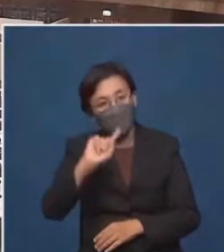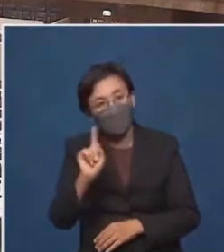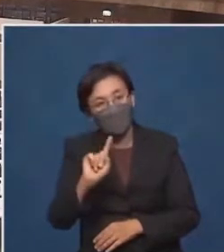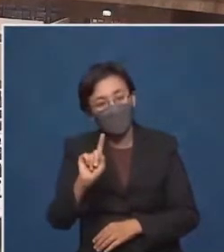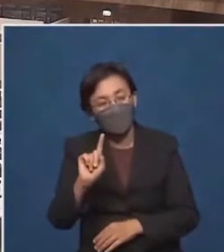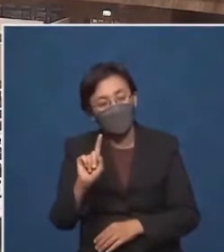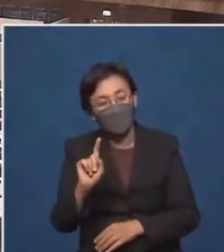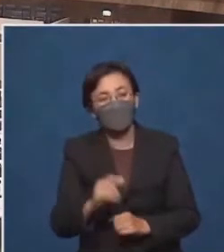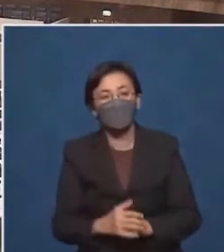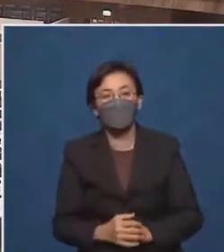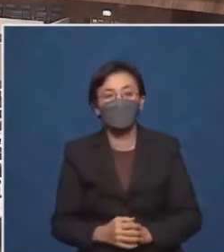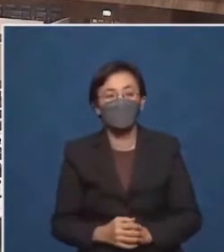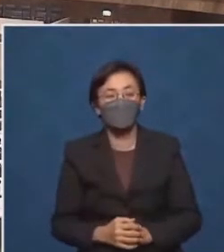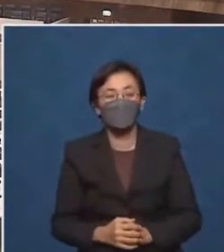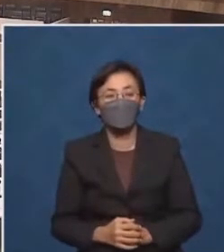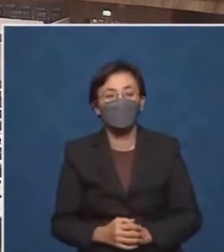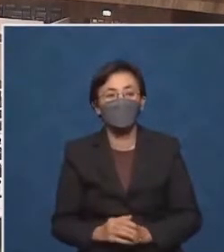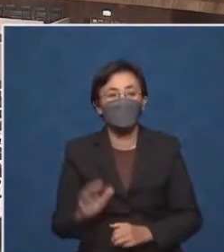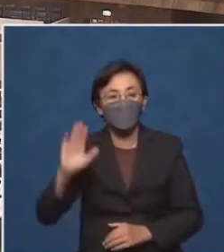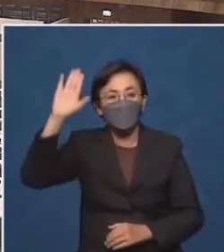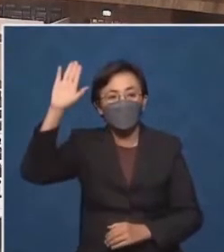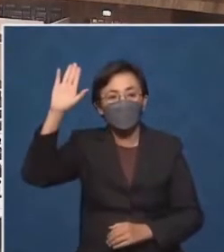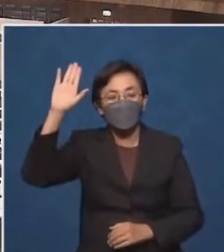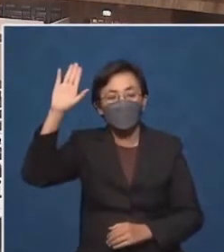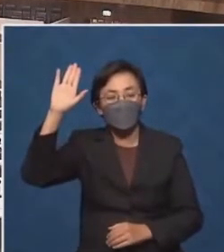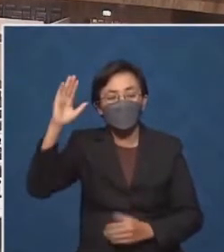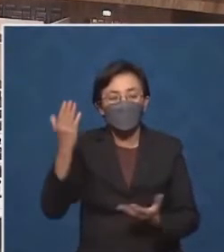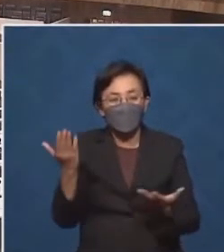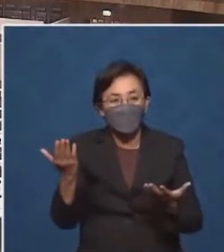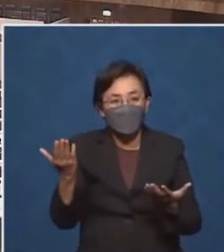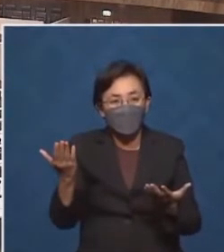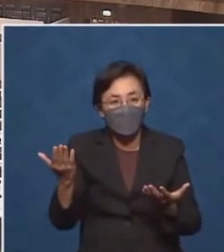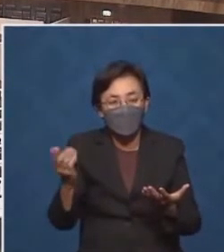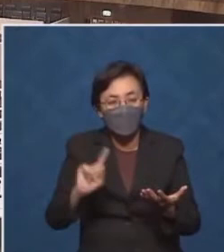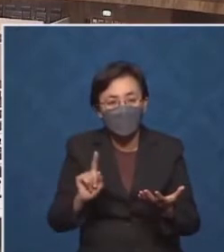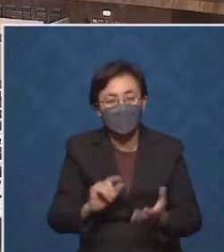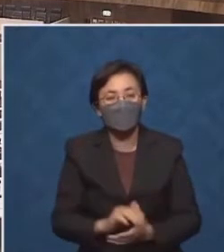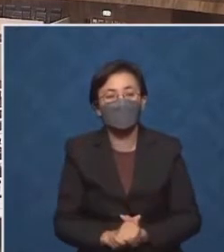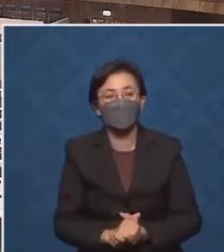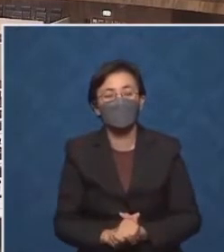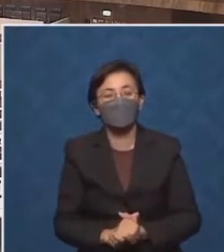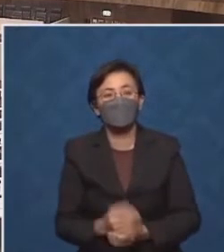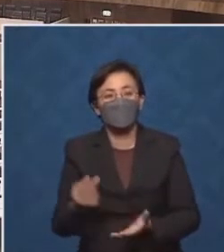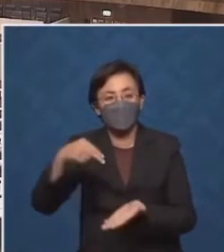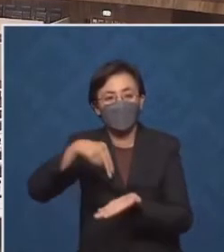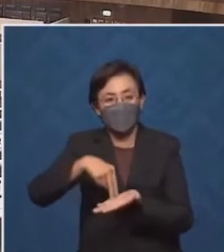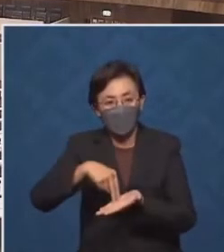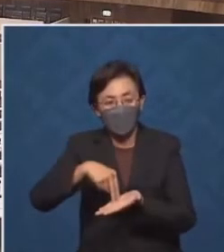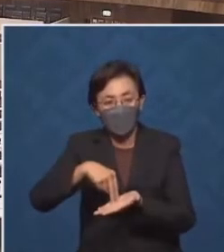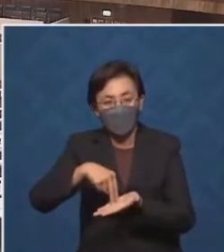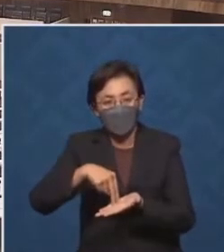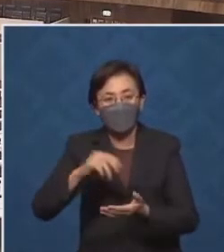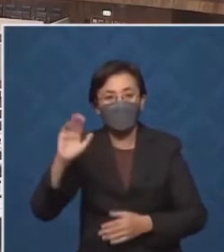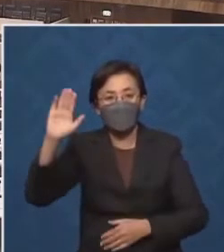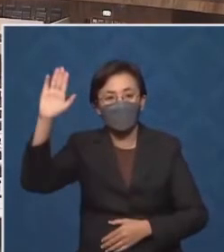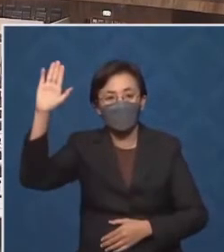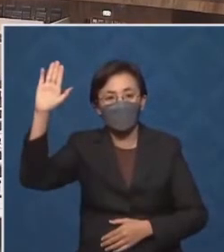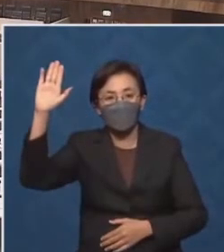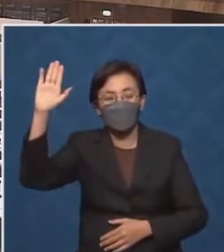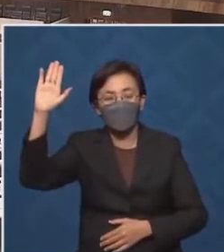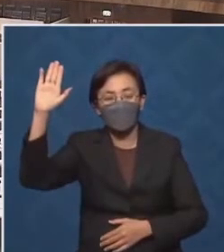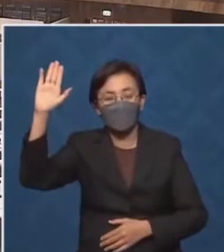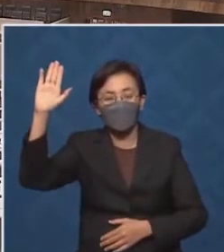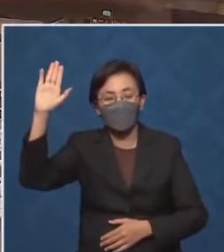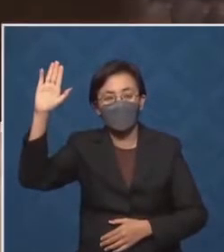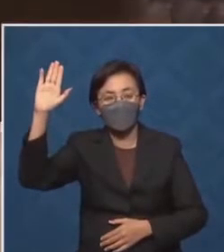่ท่านจะให้ระท่ง หอจะ ให้ศาขึ้นเมื่อกี้ ท่ยืน และยกมือ ขึ้นทั่ว